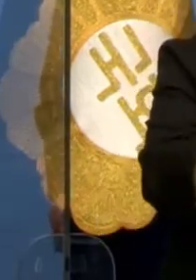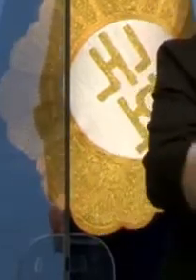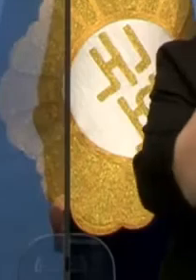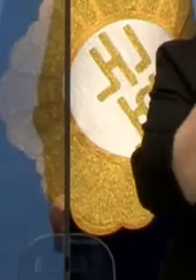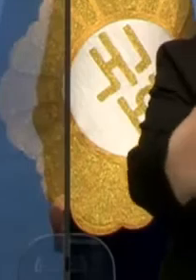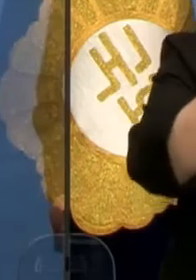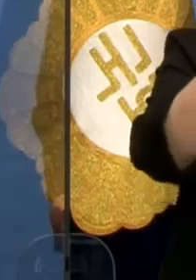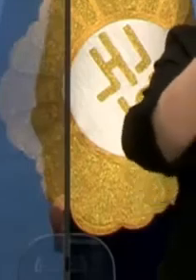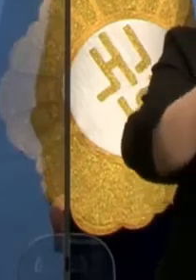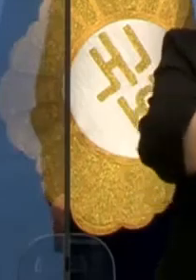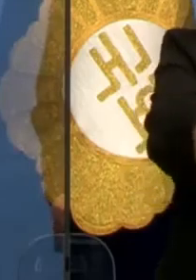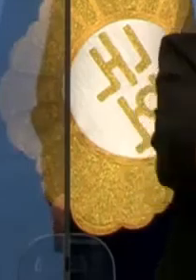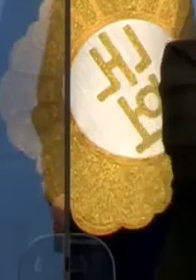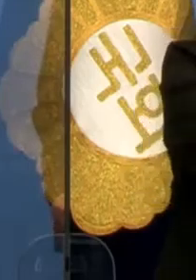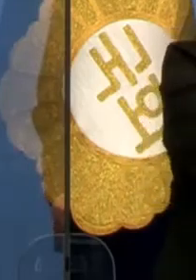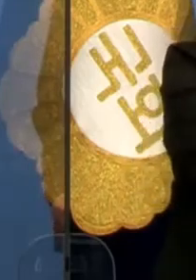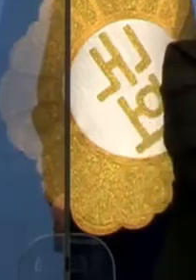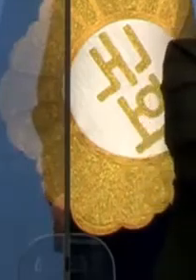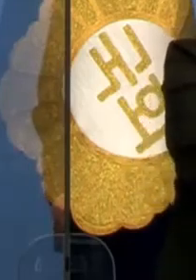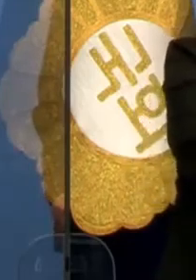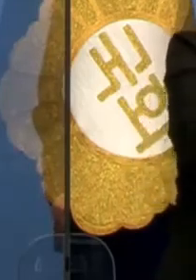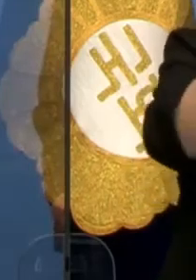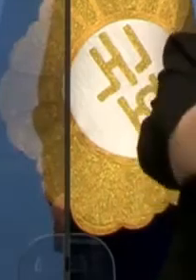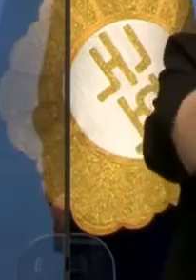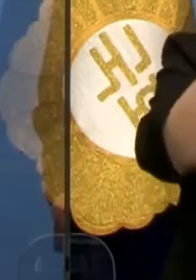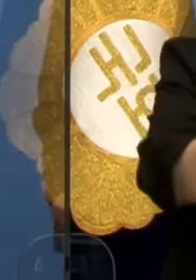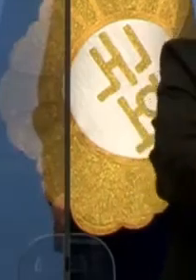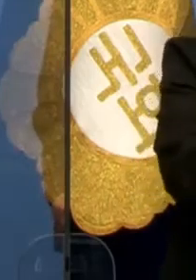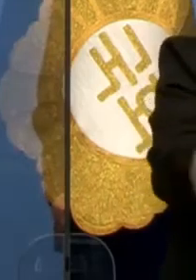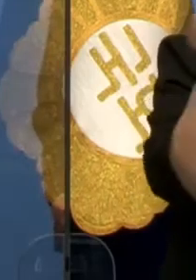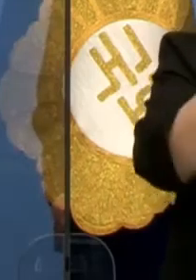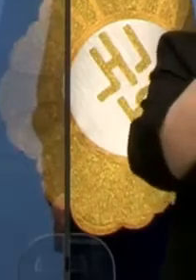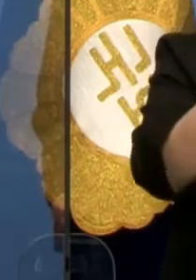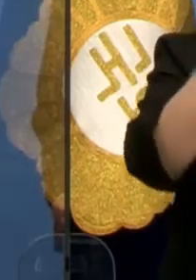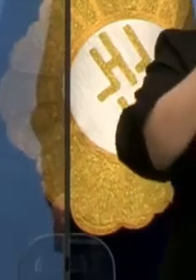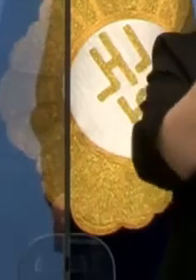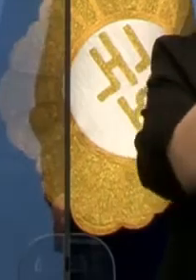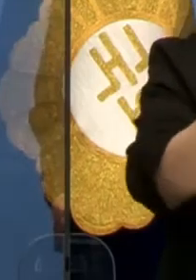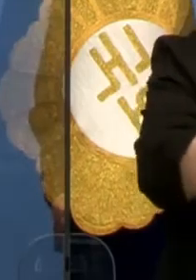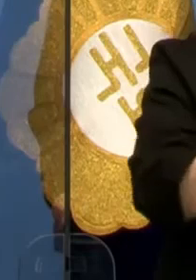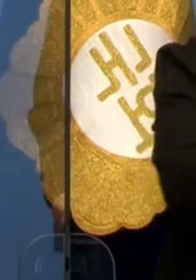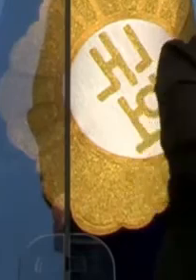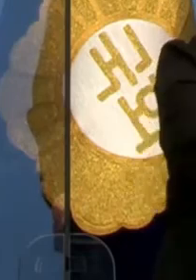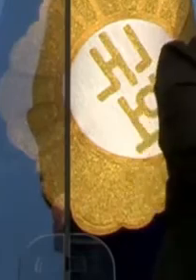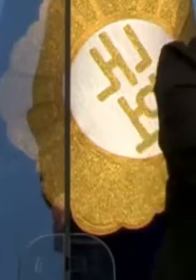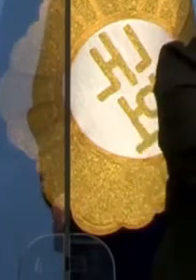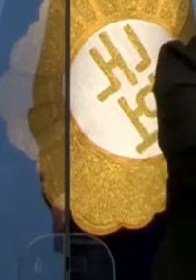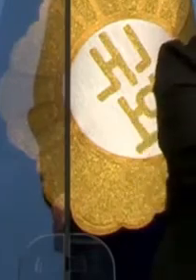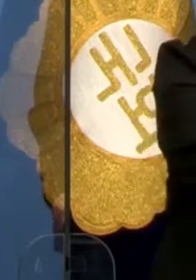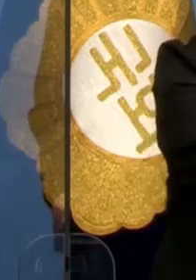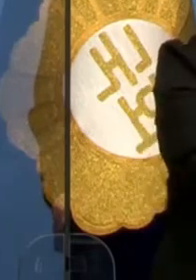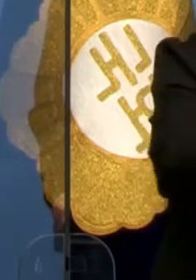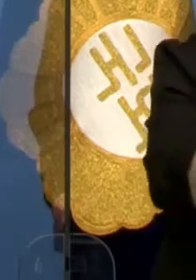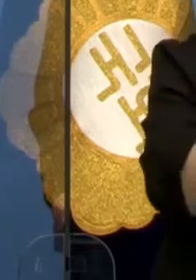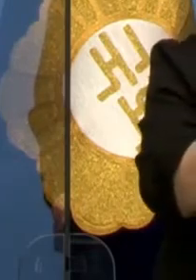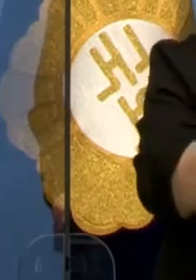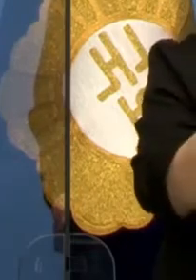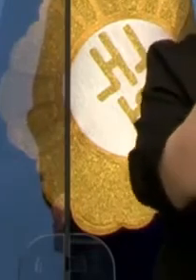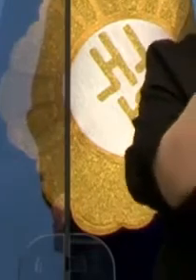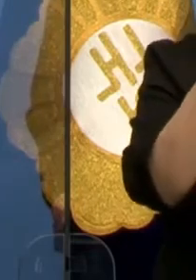국민의힘 당대표 이준석 대표, 또 김기현 원내대표, 또